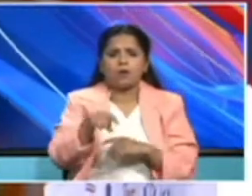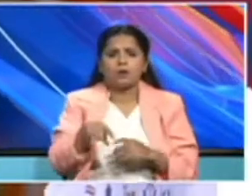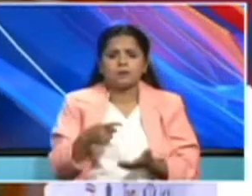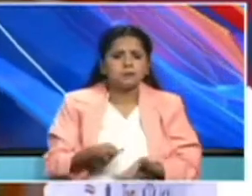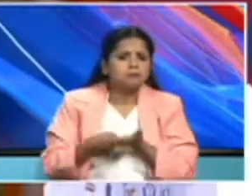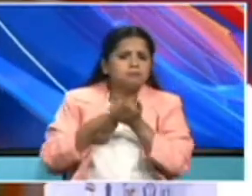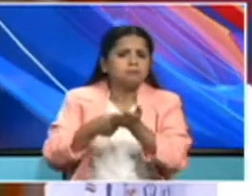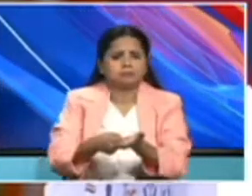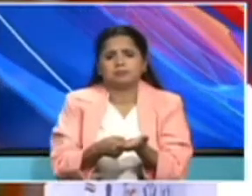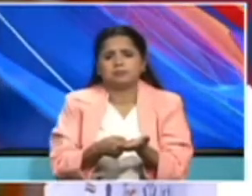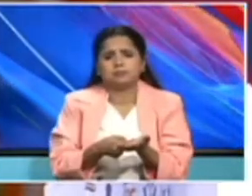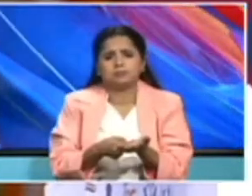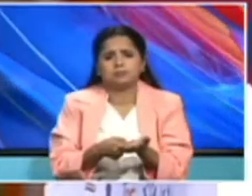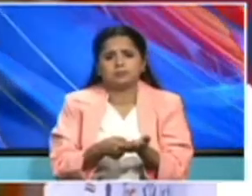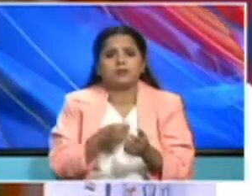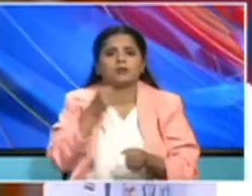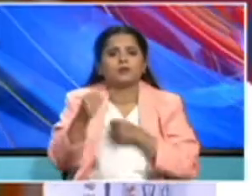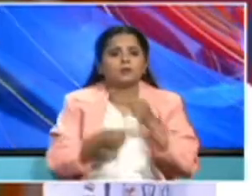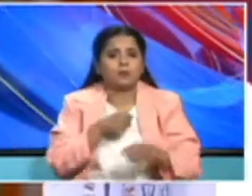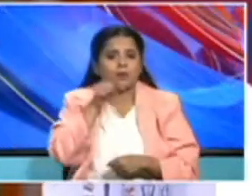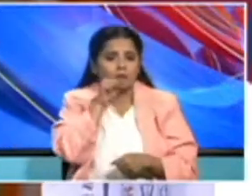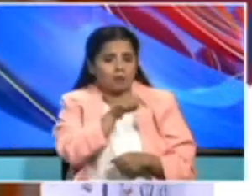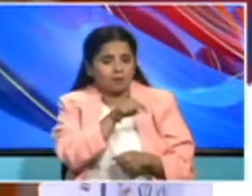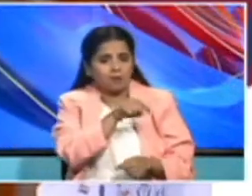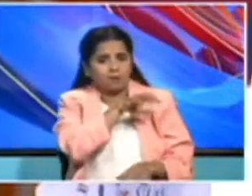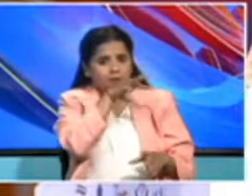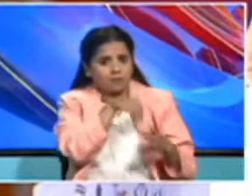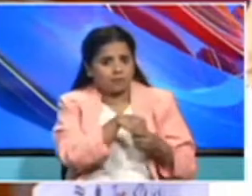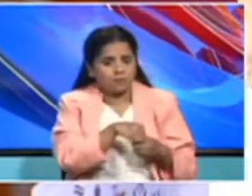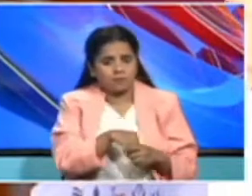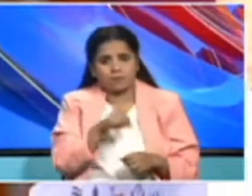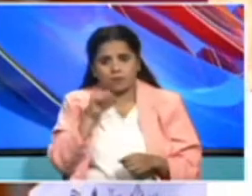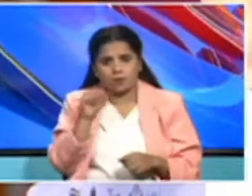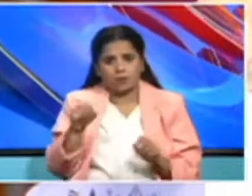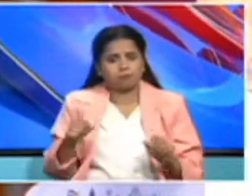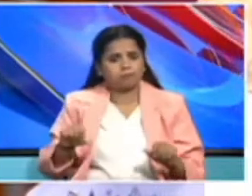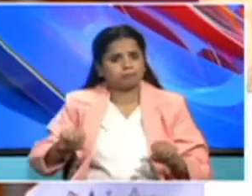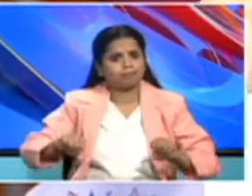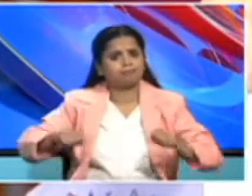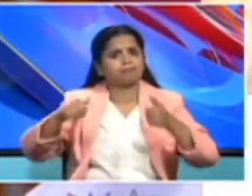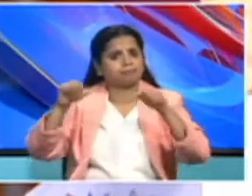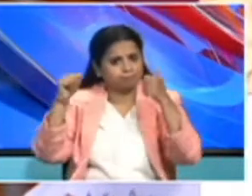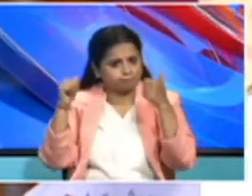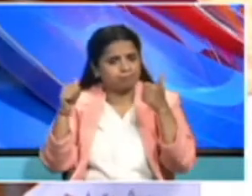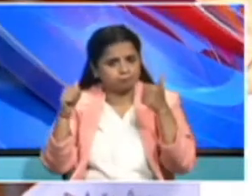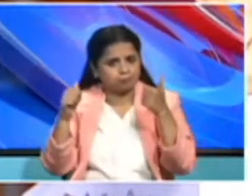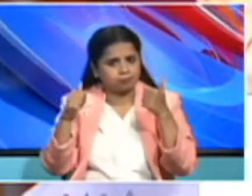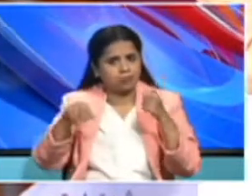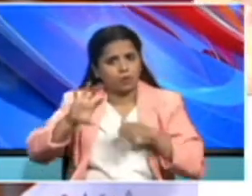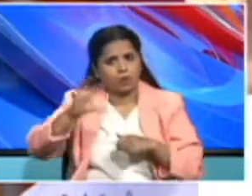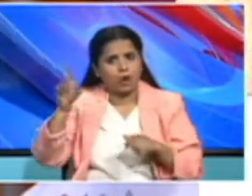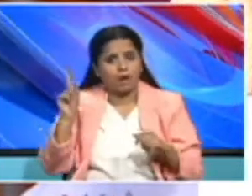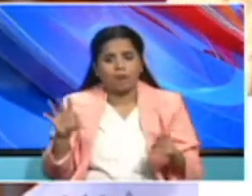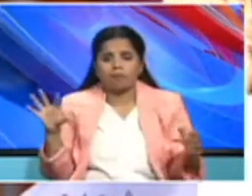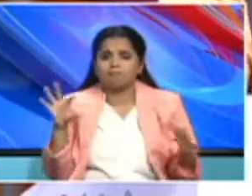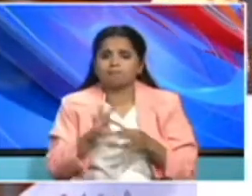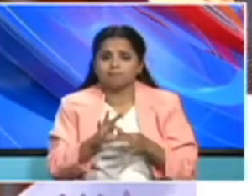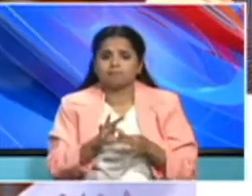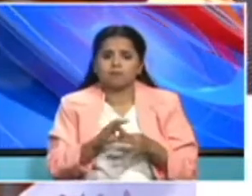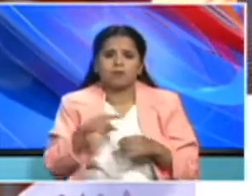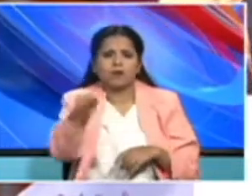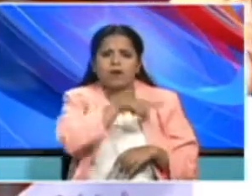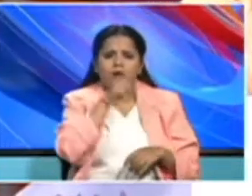का खेलों में उसकी सफलता से सीधा संबंध होता